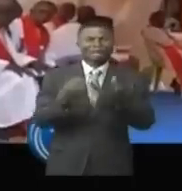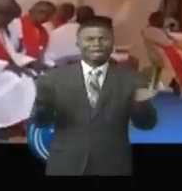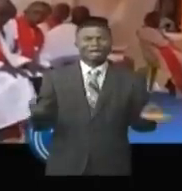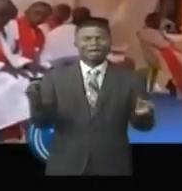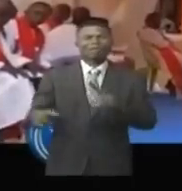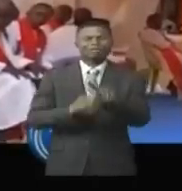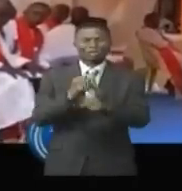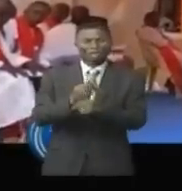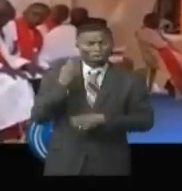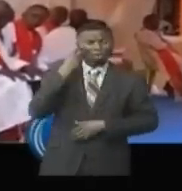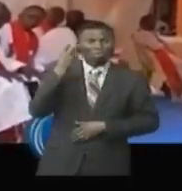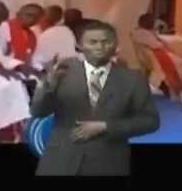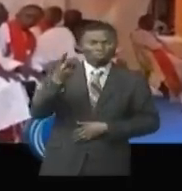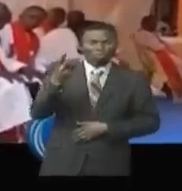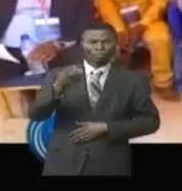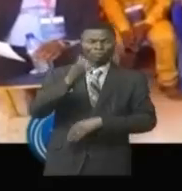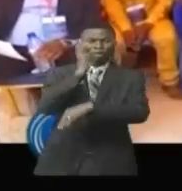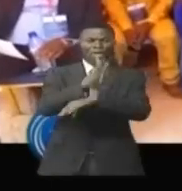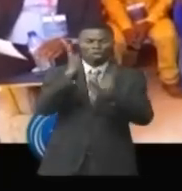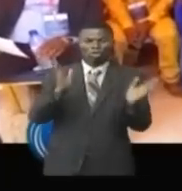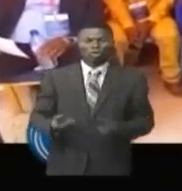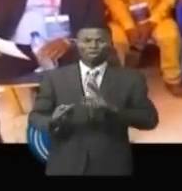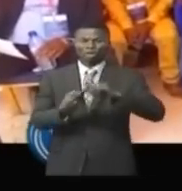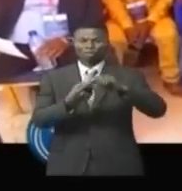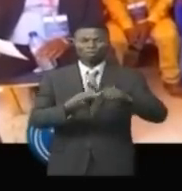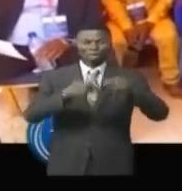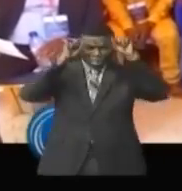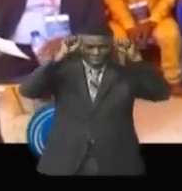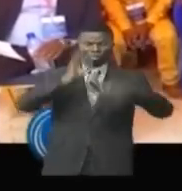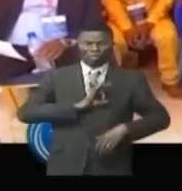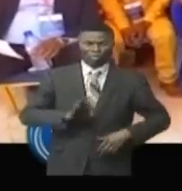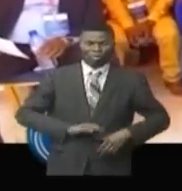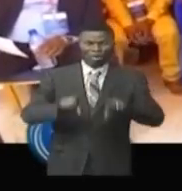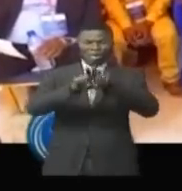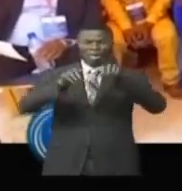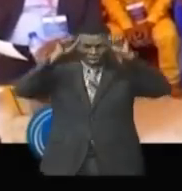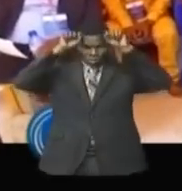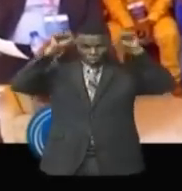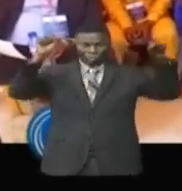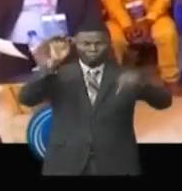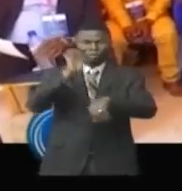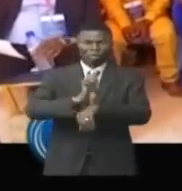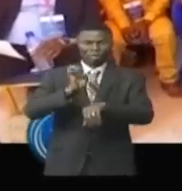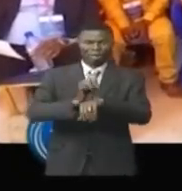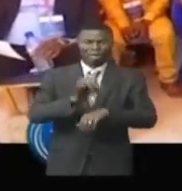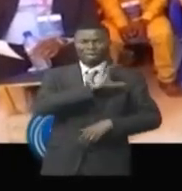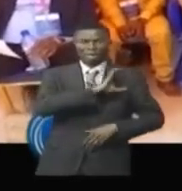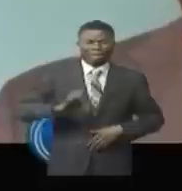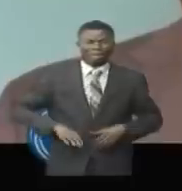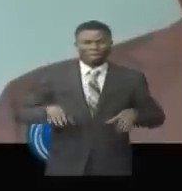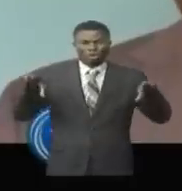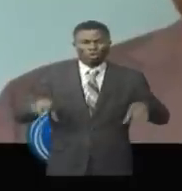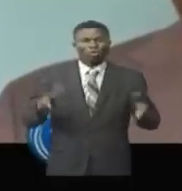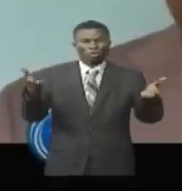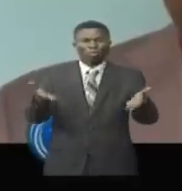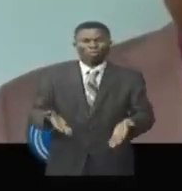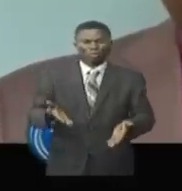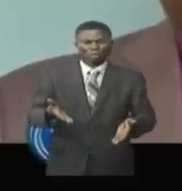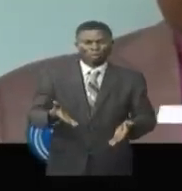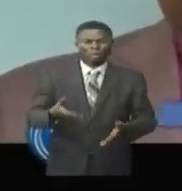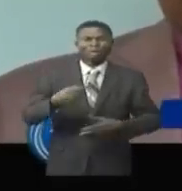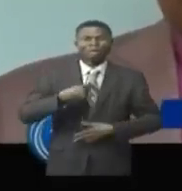parmi lesquelles le conseiller spécial du chef de l'État et le président de l'Église du Christ au Congo. Je